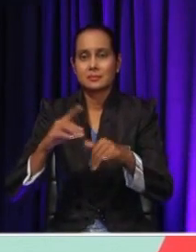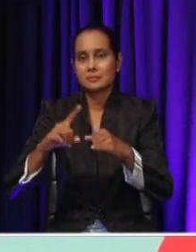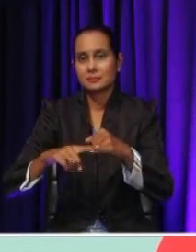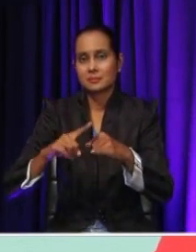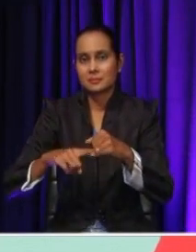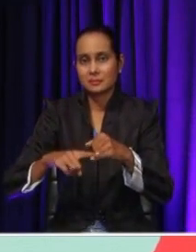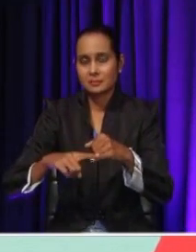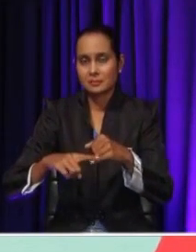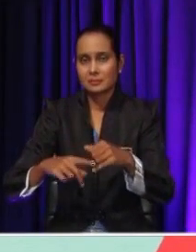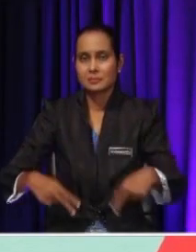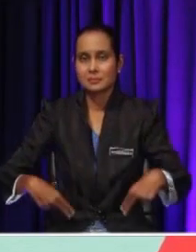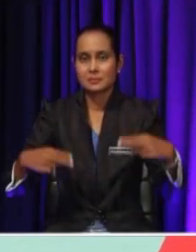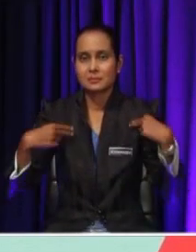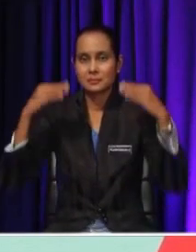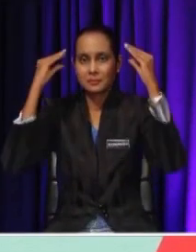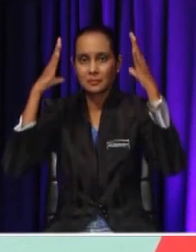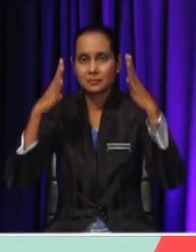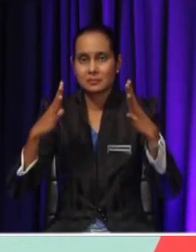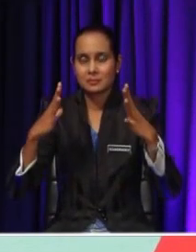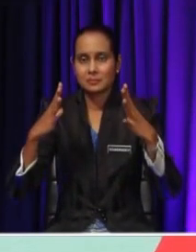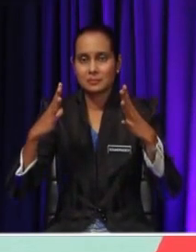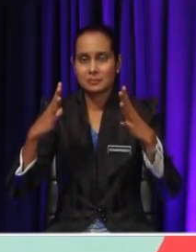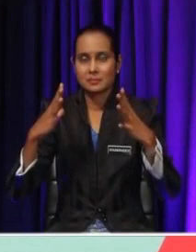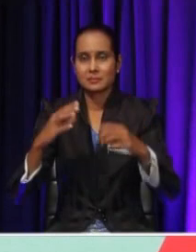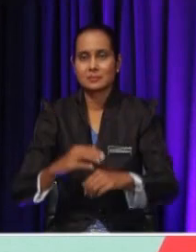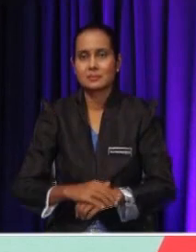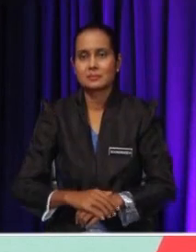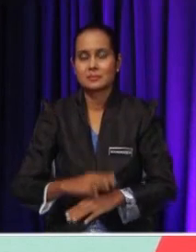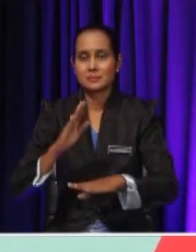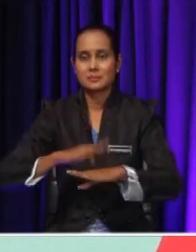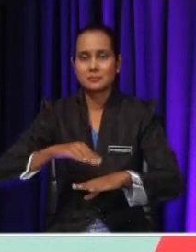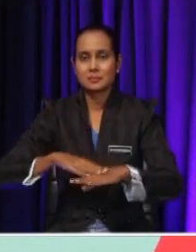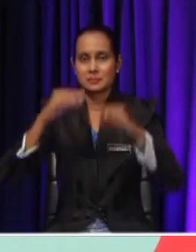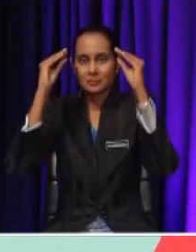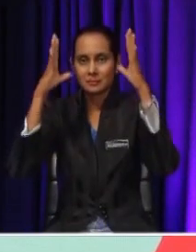Budi yang diapungkan ilmu panggilan keramat